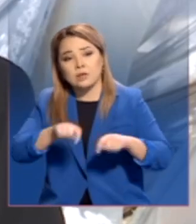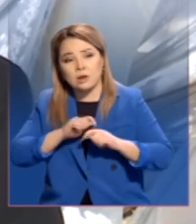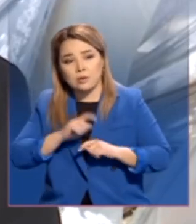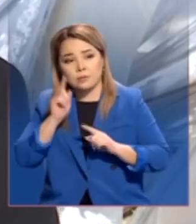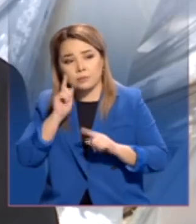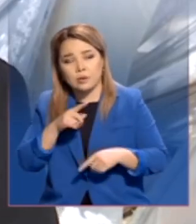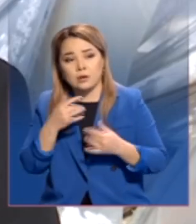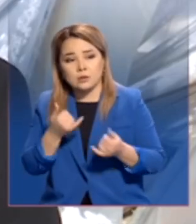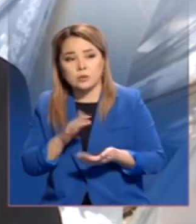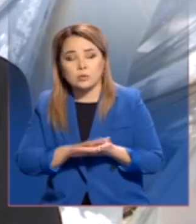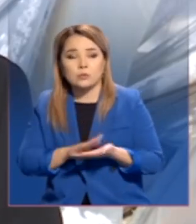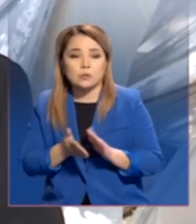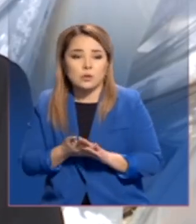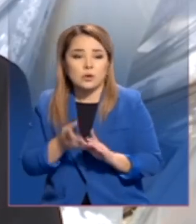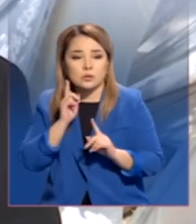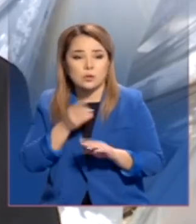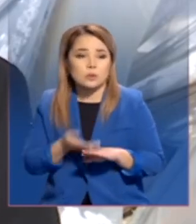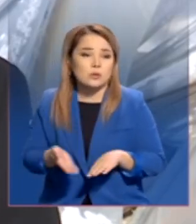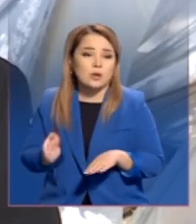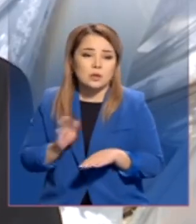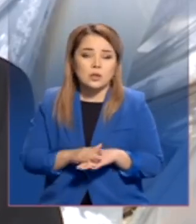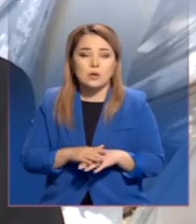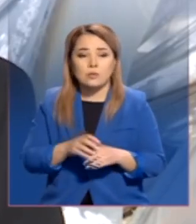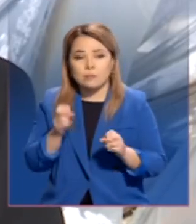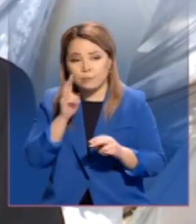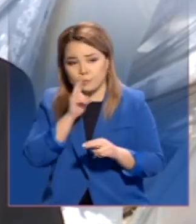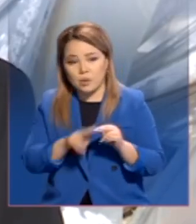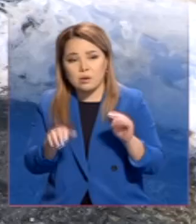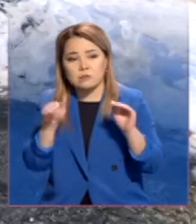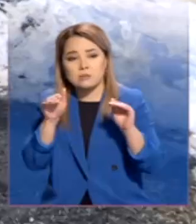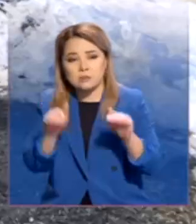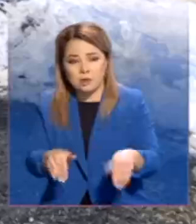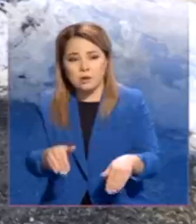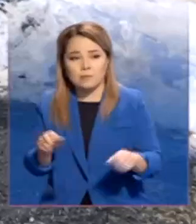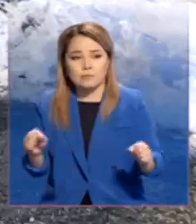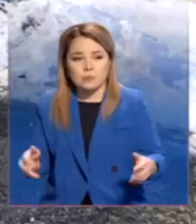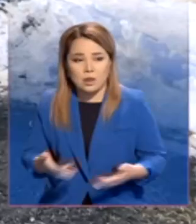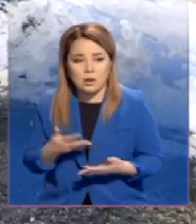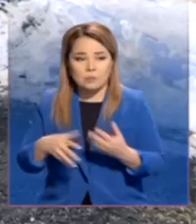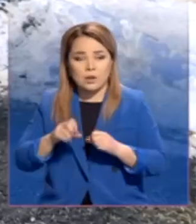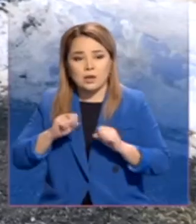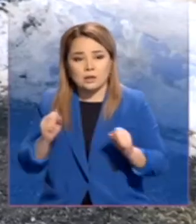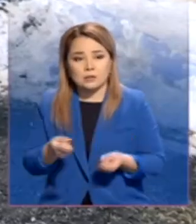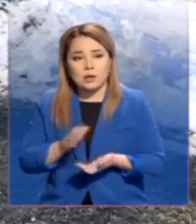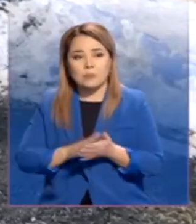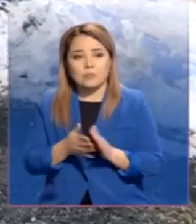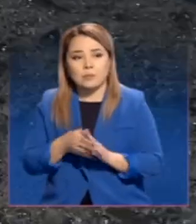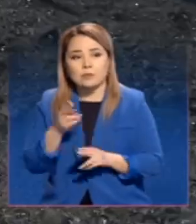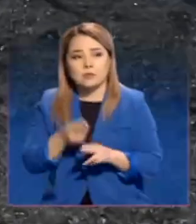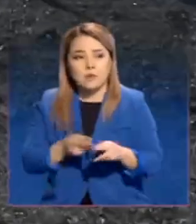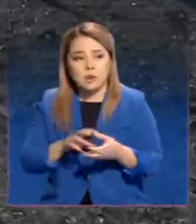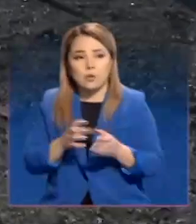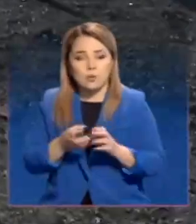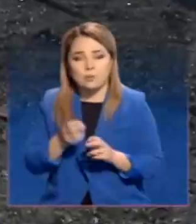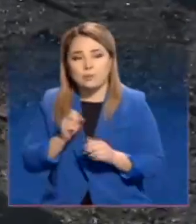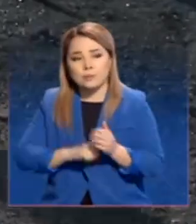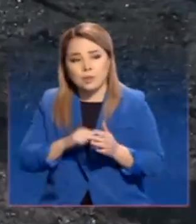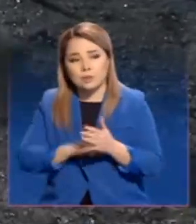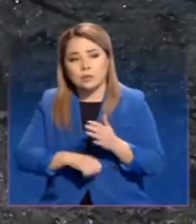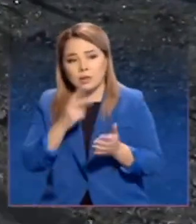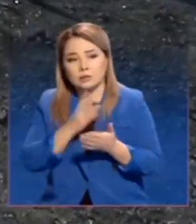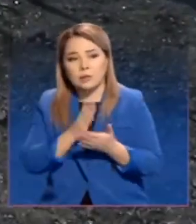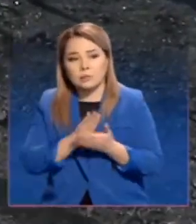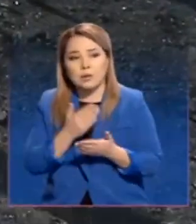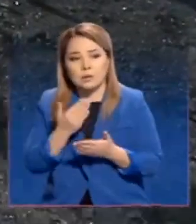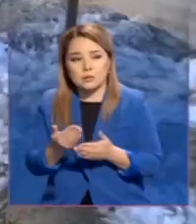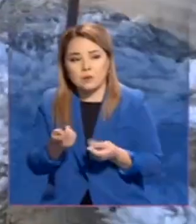болып. Қазір мынау жерде барлығы нәрсе күйіп кетті, үсіп кетті. Бәріне қыса осында қатты отынның қат болуы себеп болды.